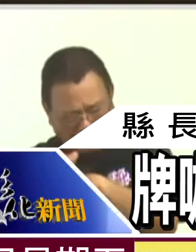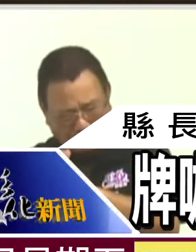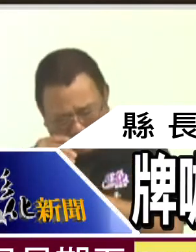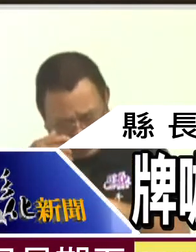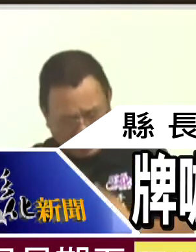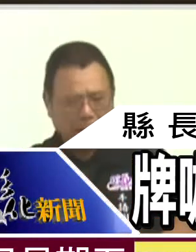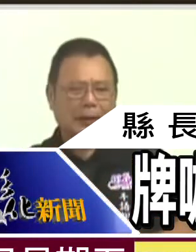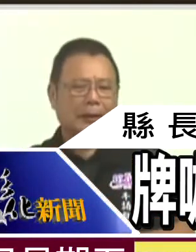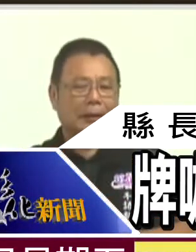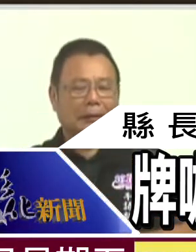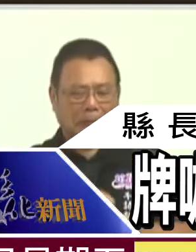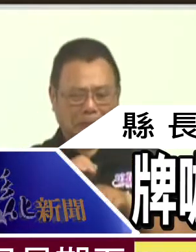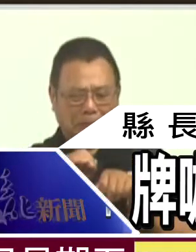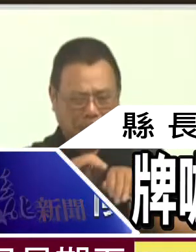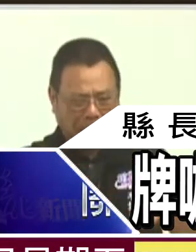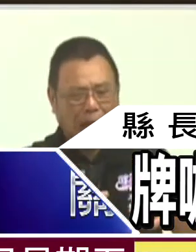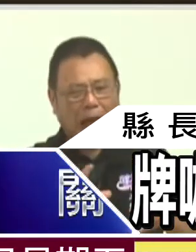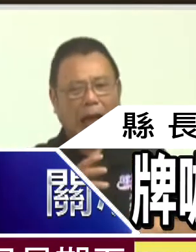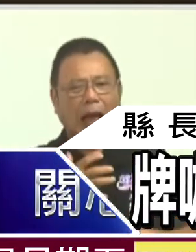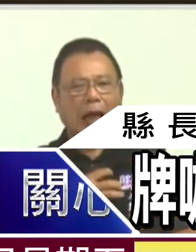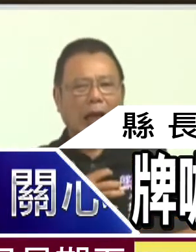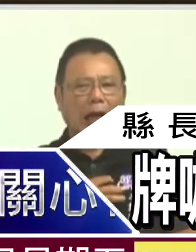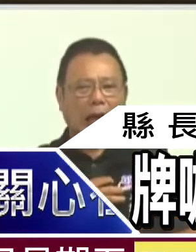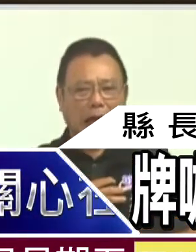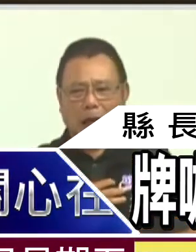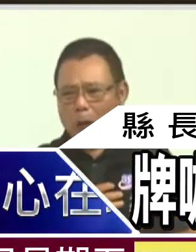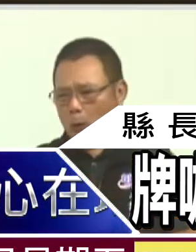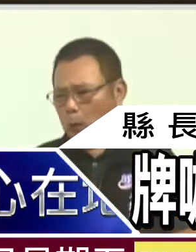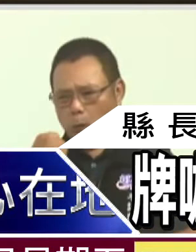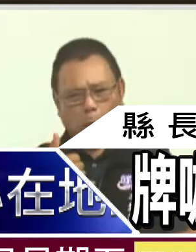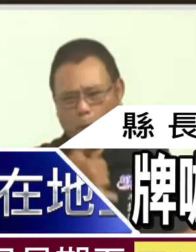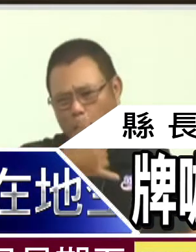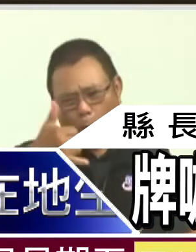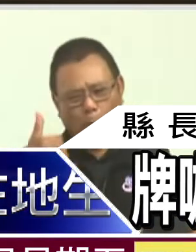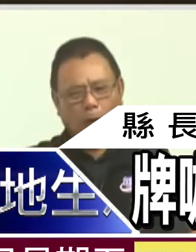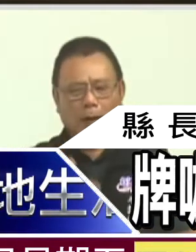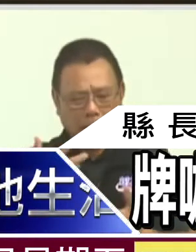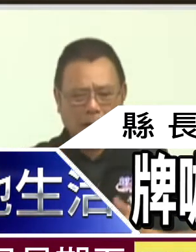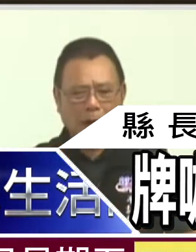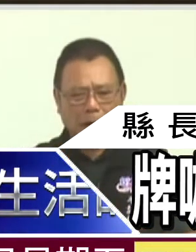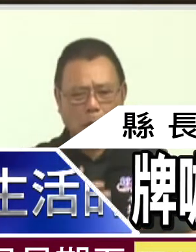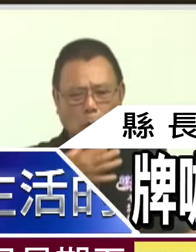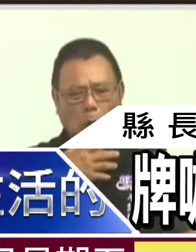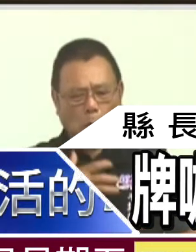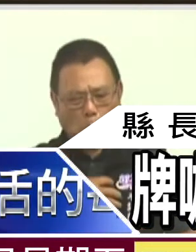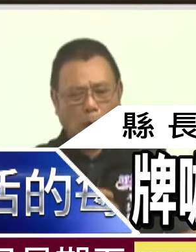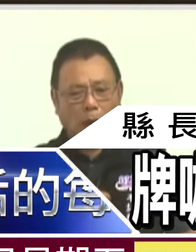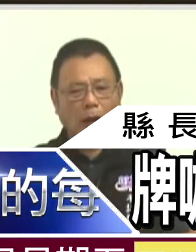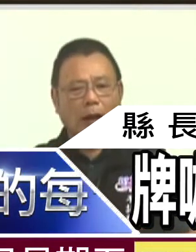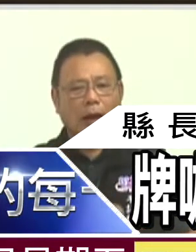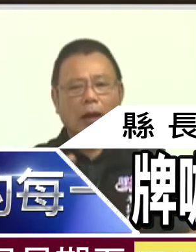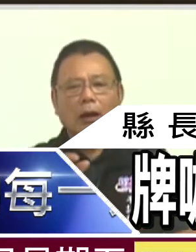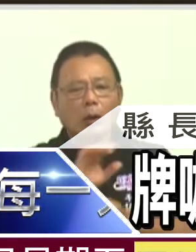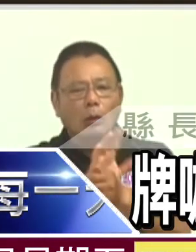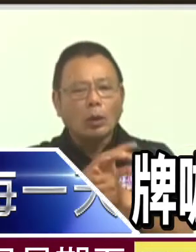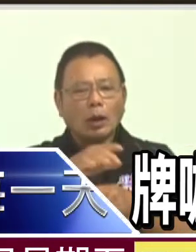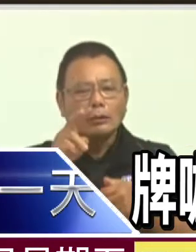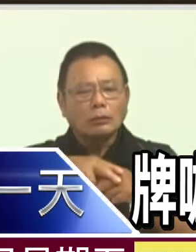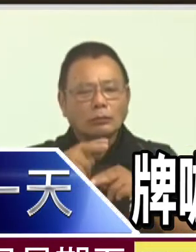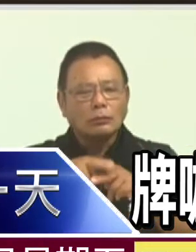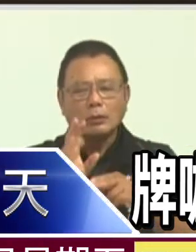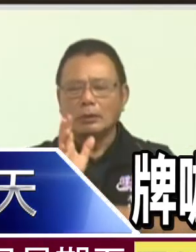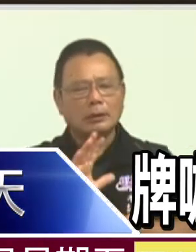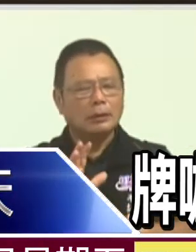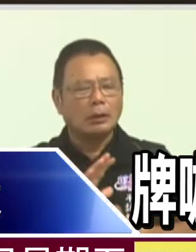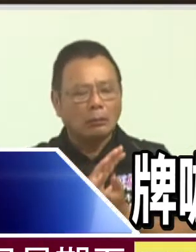病毒来传播哈，那因为大家的活力都很强，那也很多的民众常常会去服务处做，那